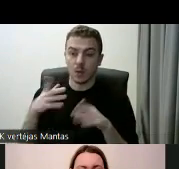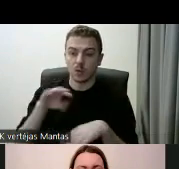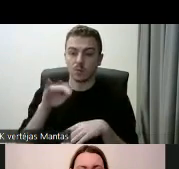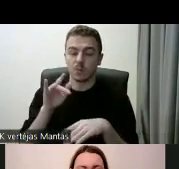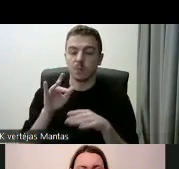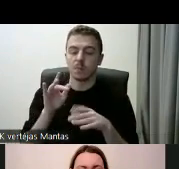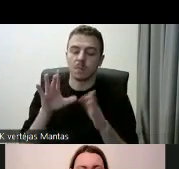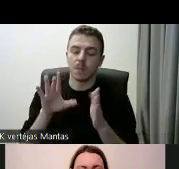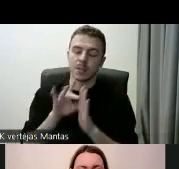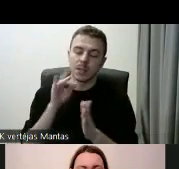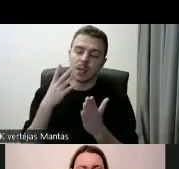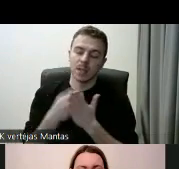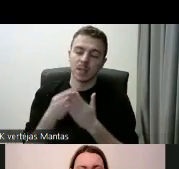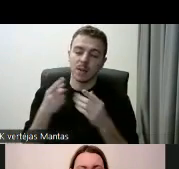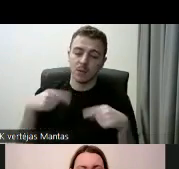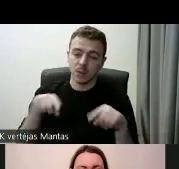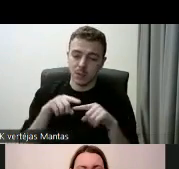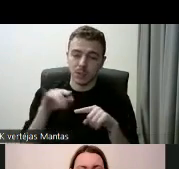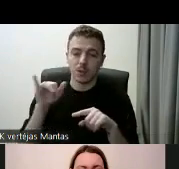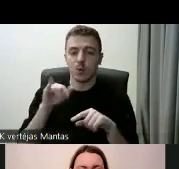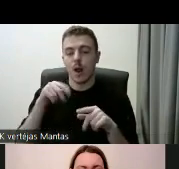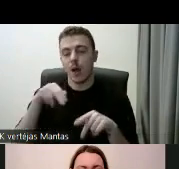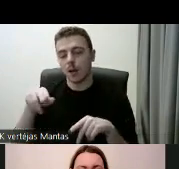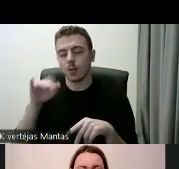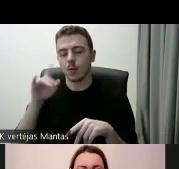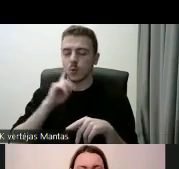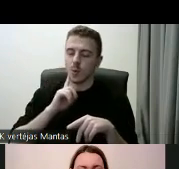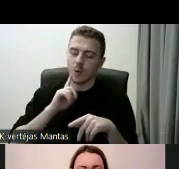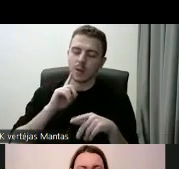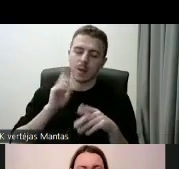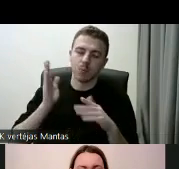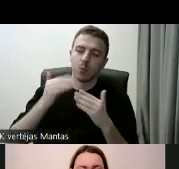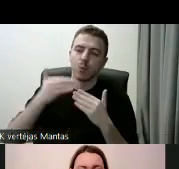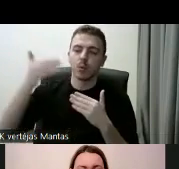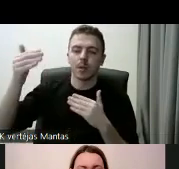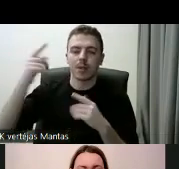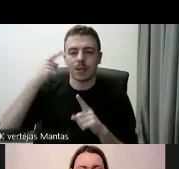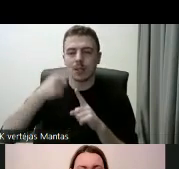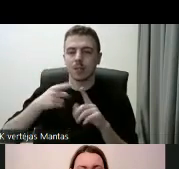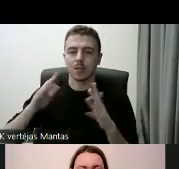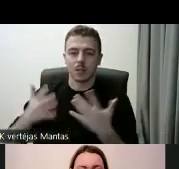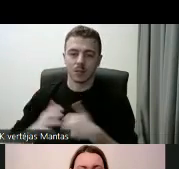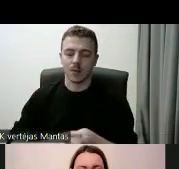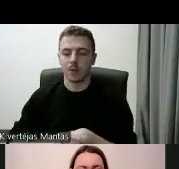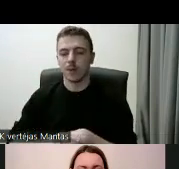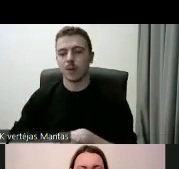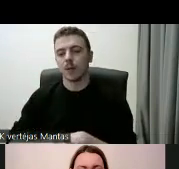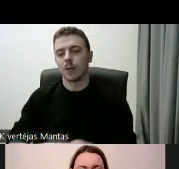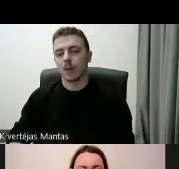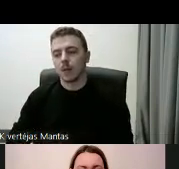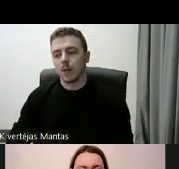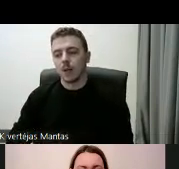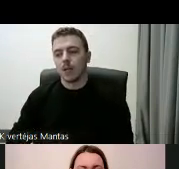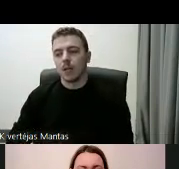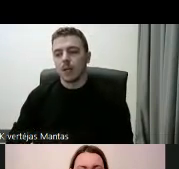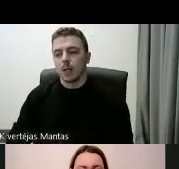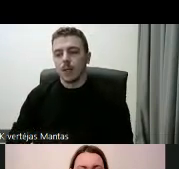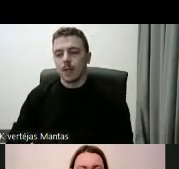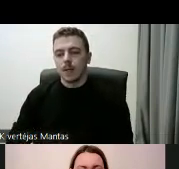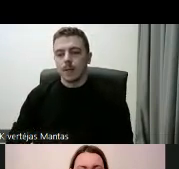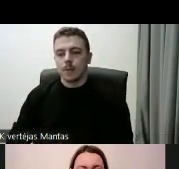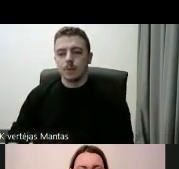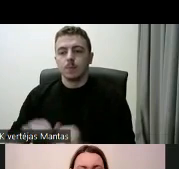savo sritį ir nustatėte, kur esate, kur norite būti. Ir kas gali nutikti?